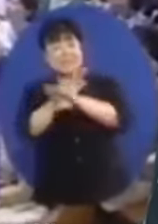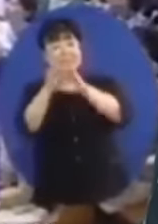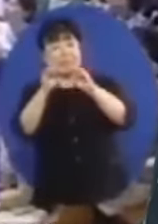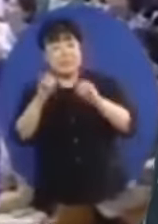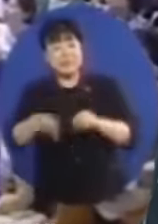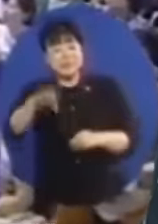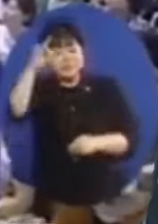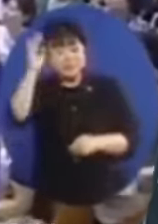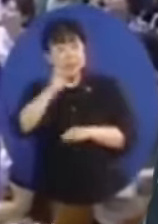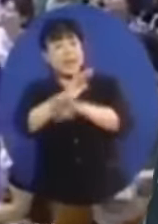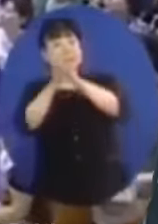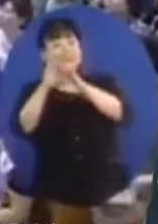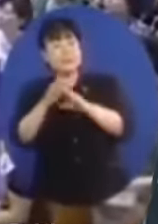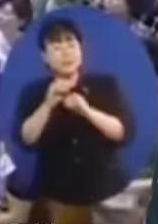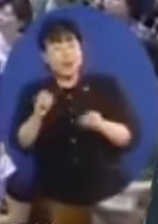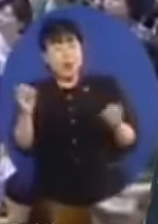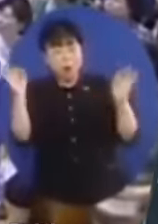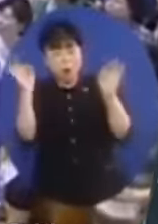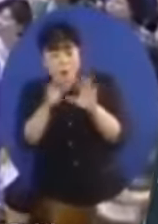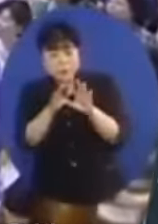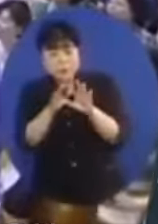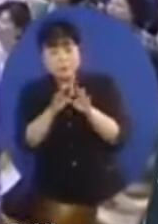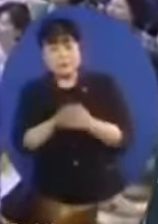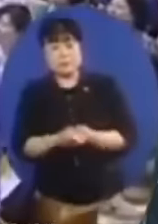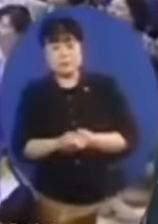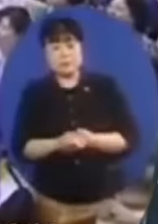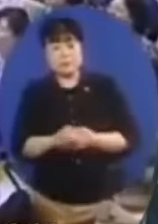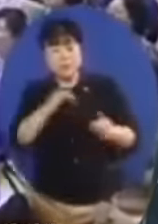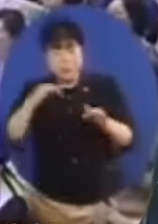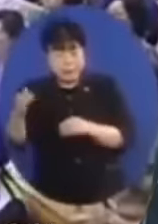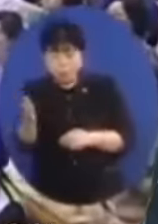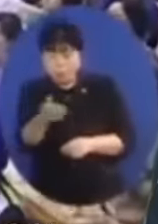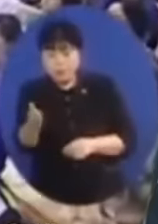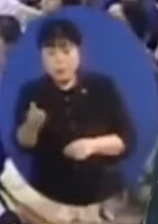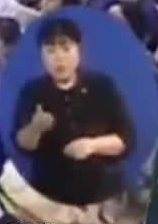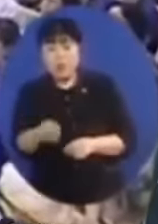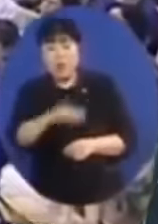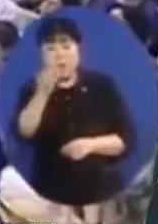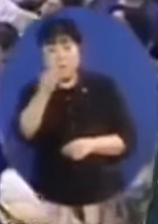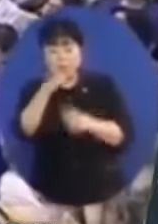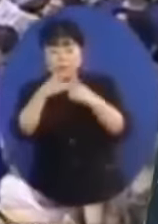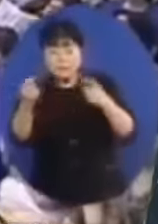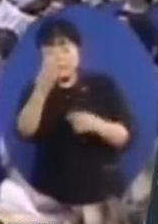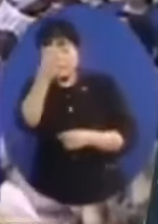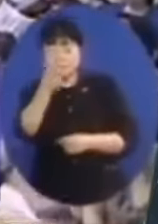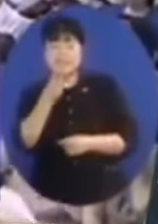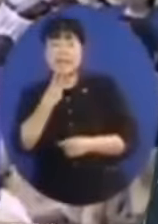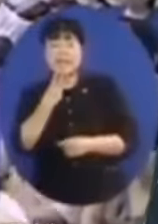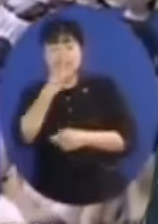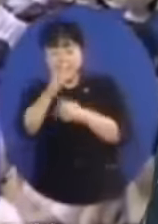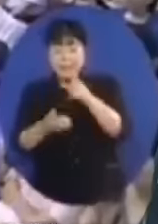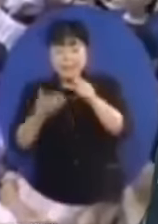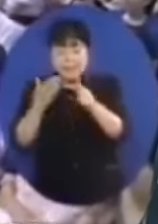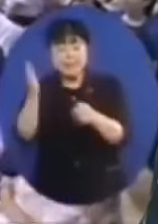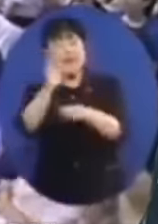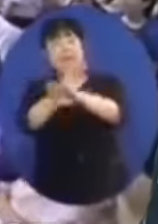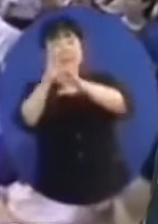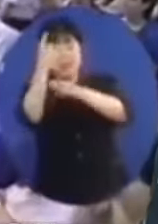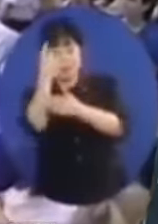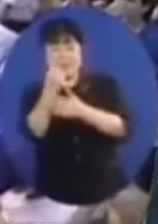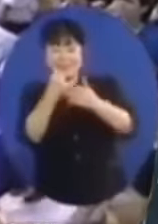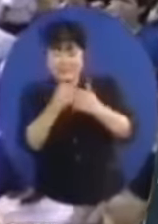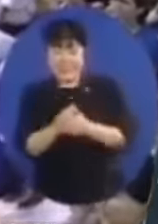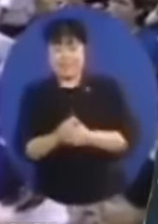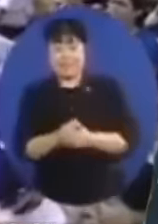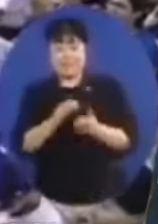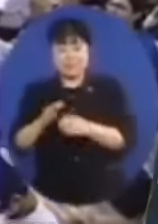처음 하늘과 처음 땅이 없어졌고 바다도 다시 있지 않더라. 또 내가 보매 거룩한 성 새 예루살렘이 하나님께로부터 하늘에서 내려오니